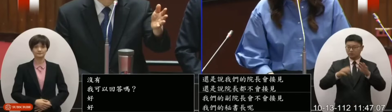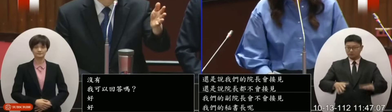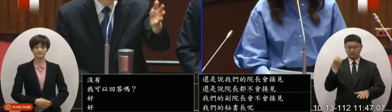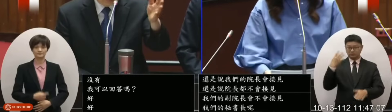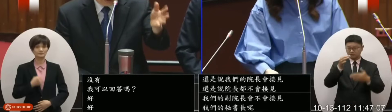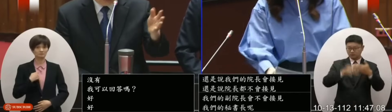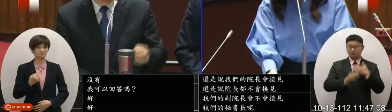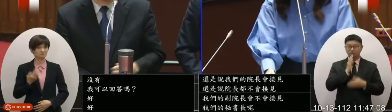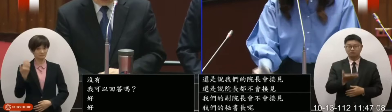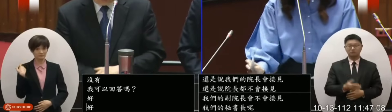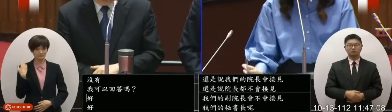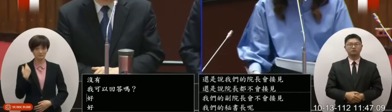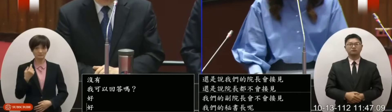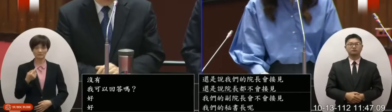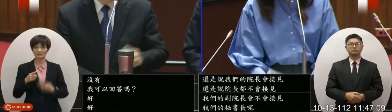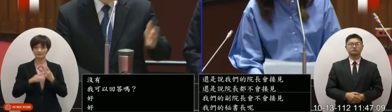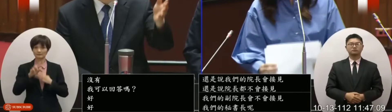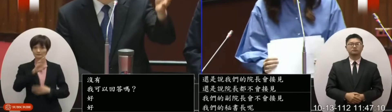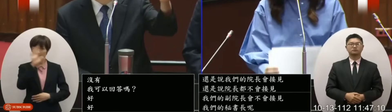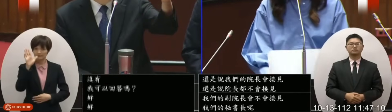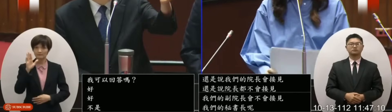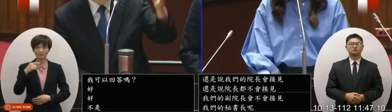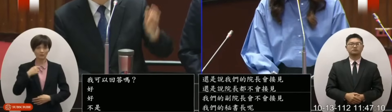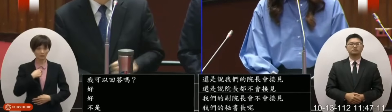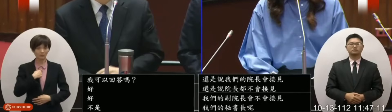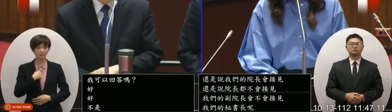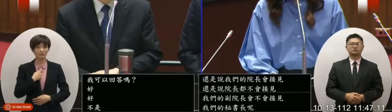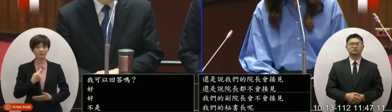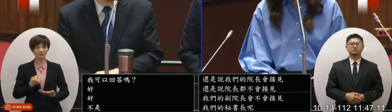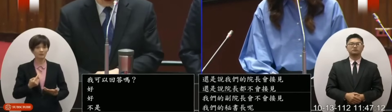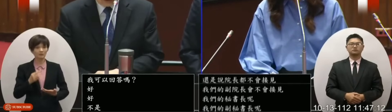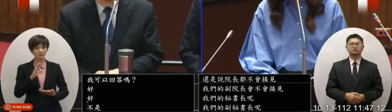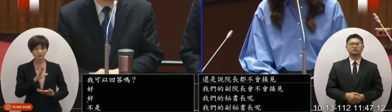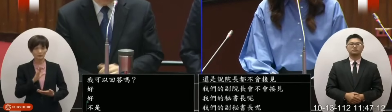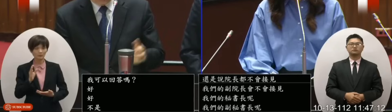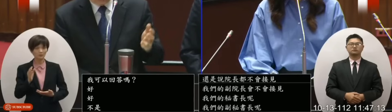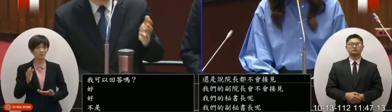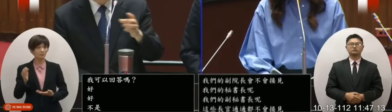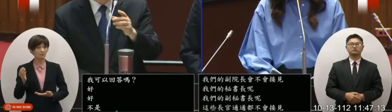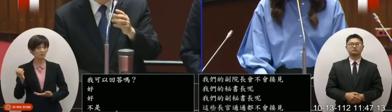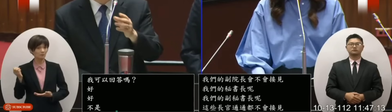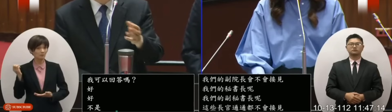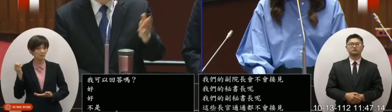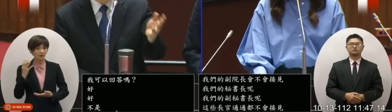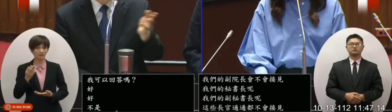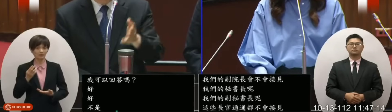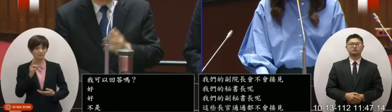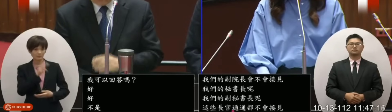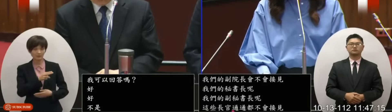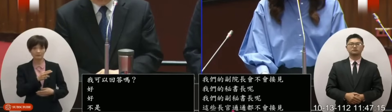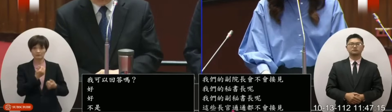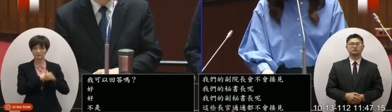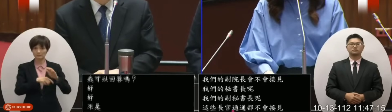吗？ 在当天，我们有这一个当时的这个消协会的这个的代表呢，有进